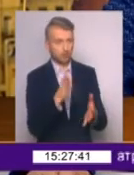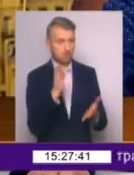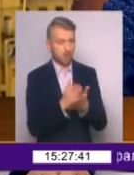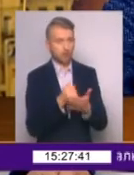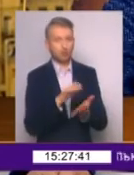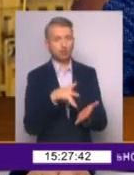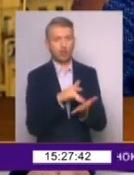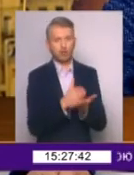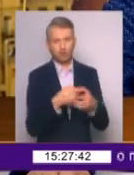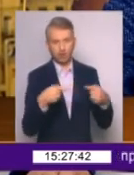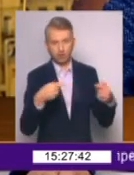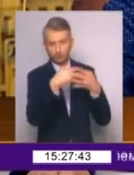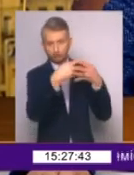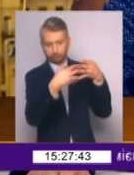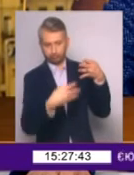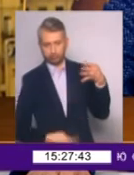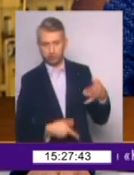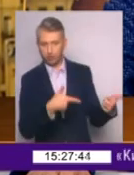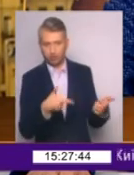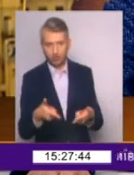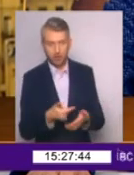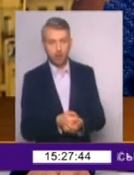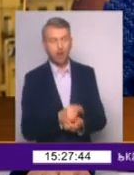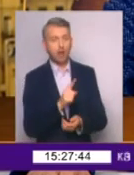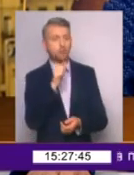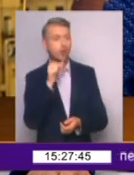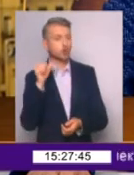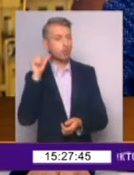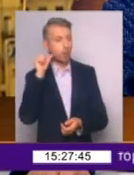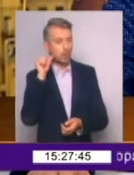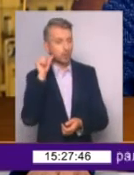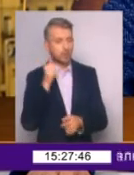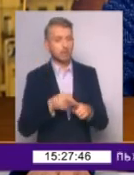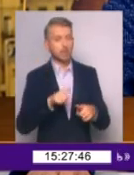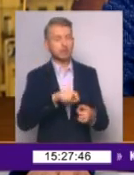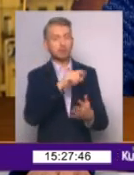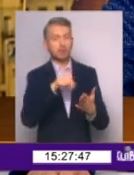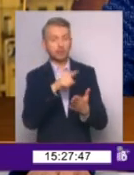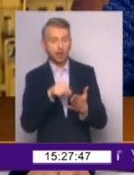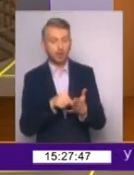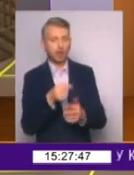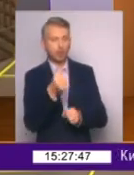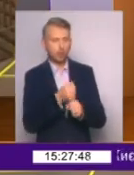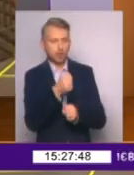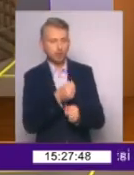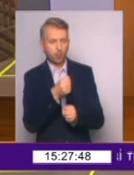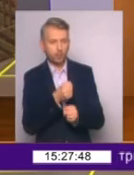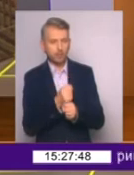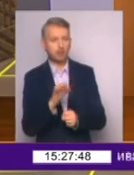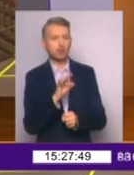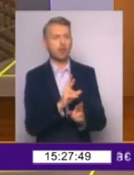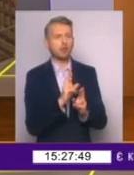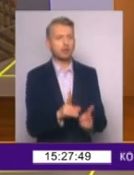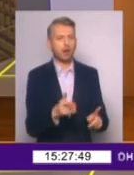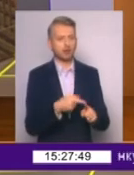майна міста. Але в прошлому році якраз ці питання і допрацьовувалися щодо, як це